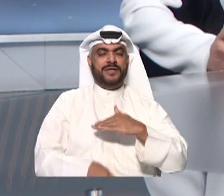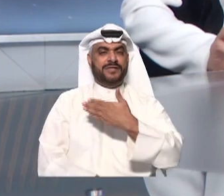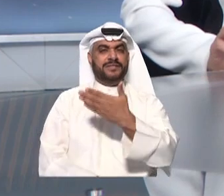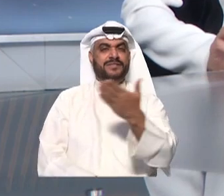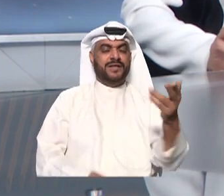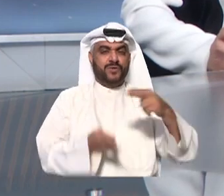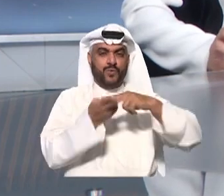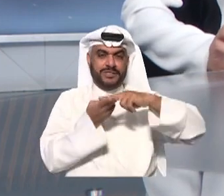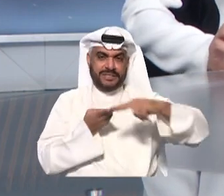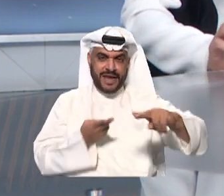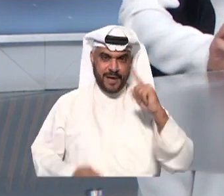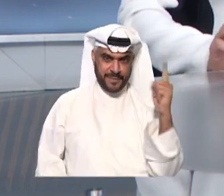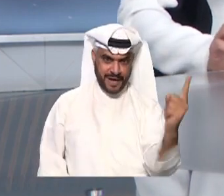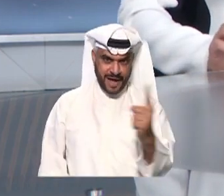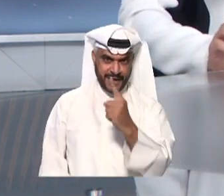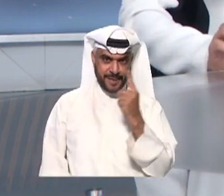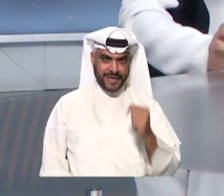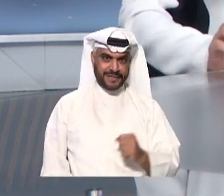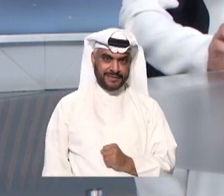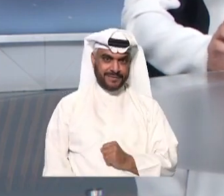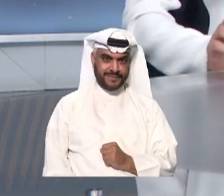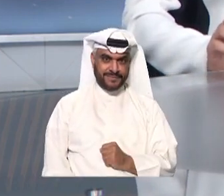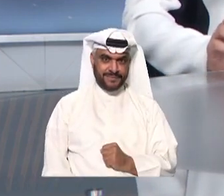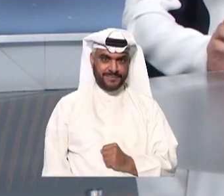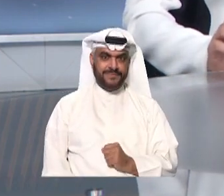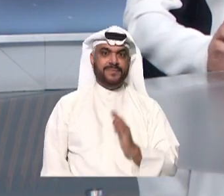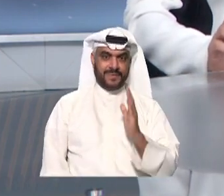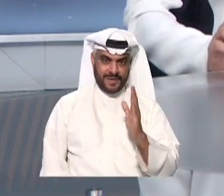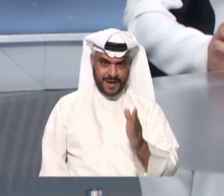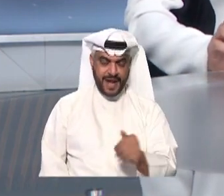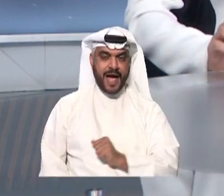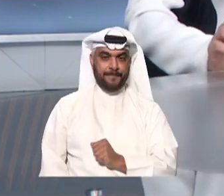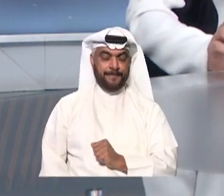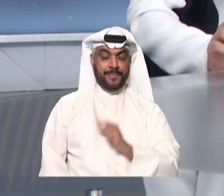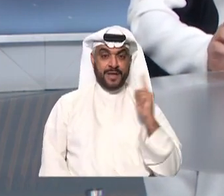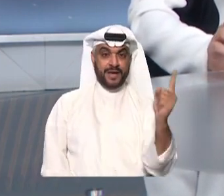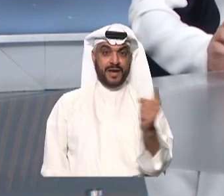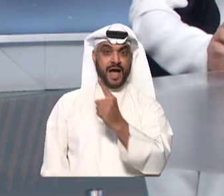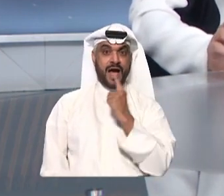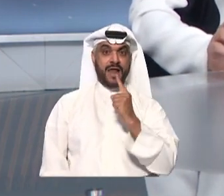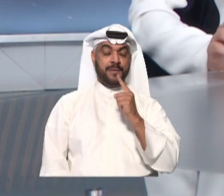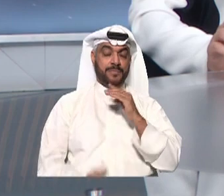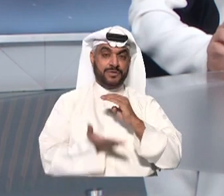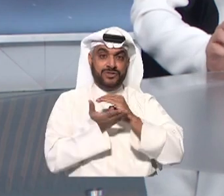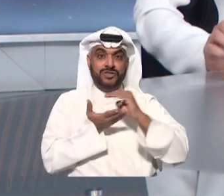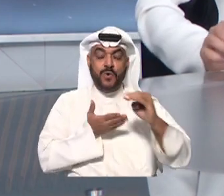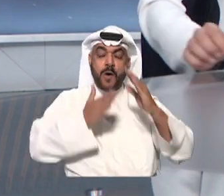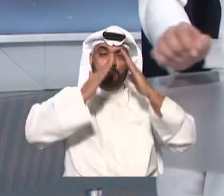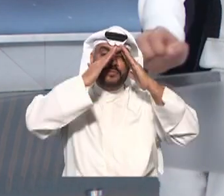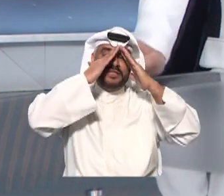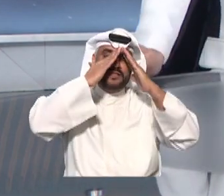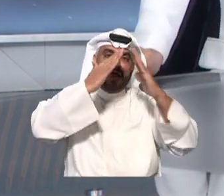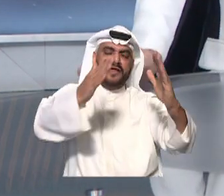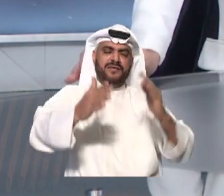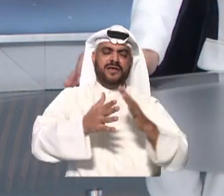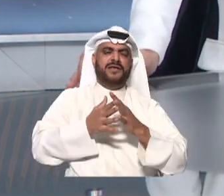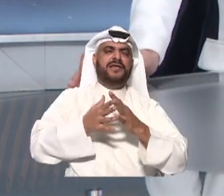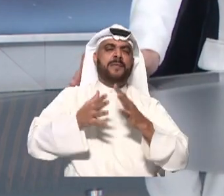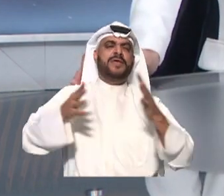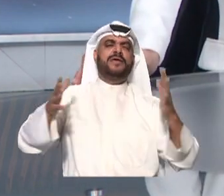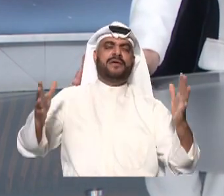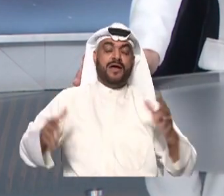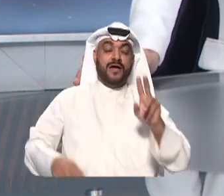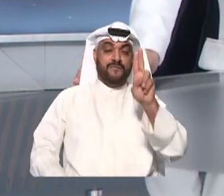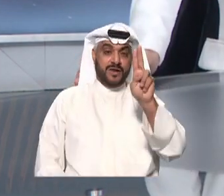والسلام العالميين. هذا وقد رد العالم التحية من خلال أكبر منظمة أممية للأمير